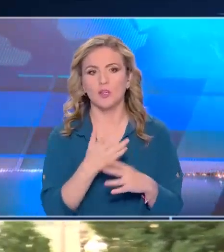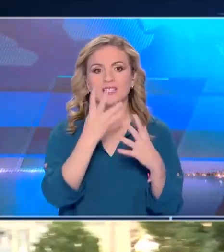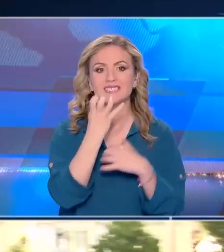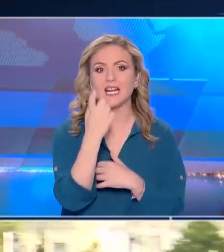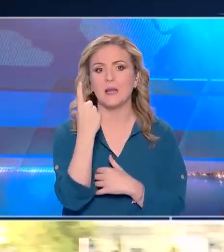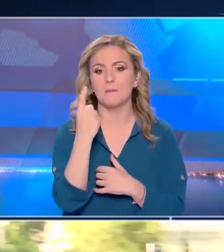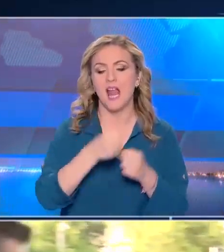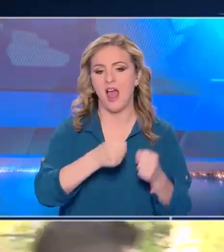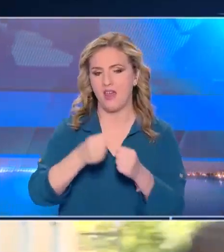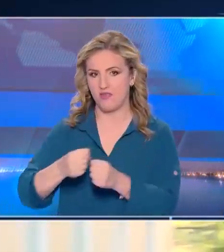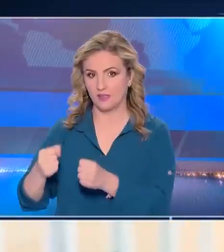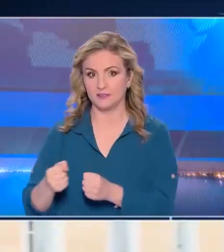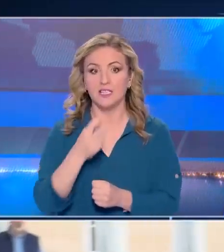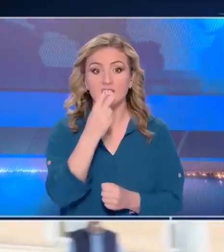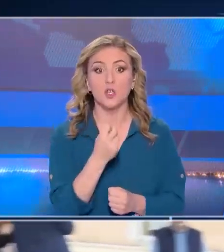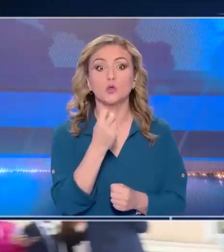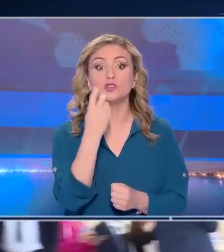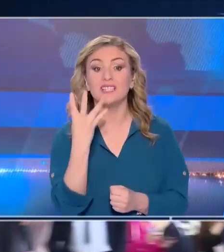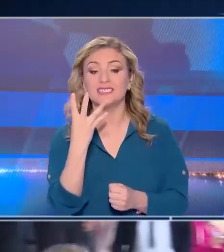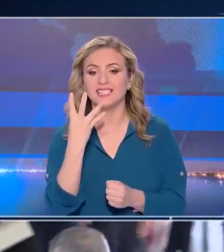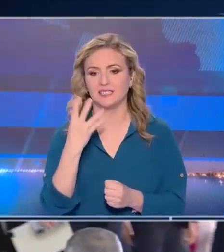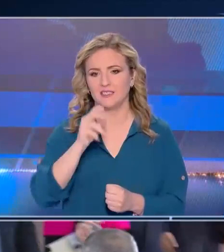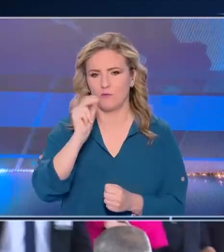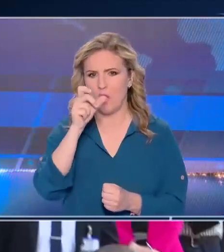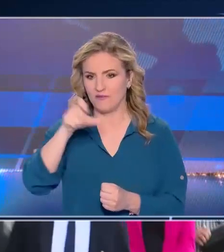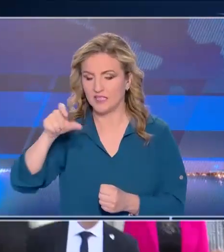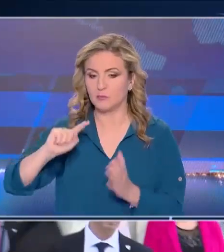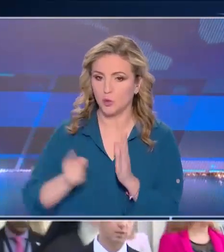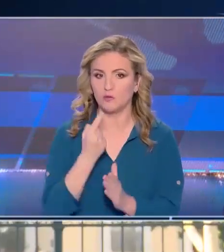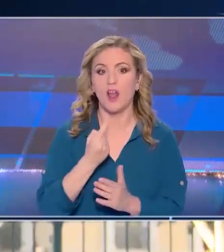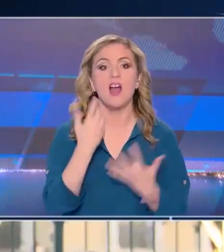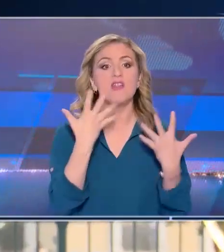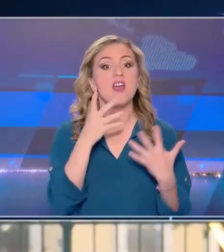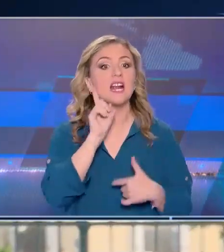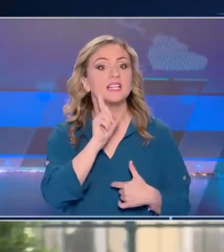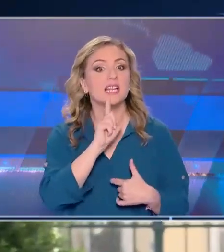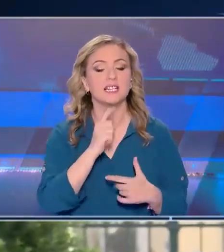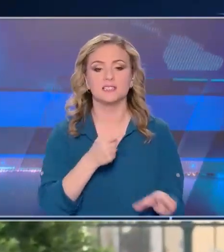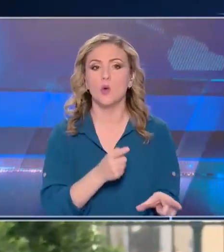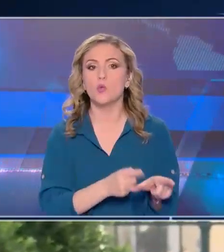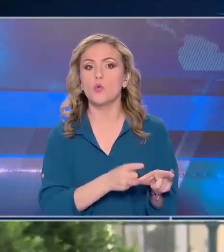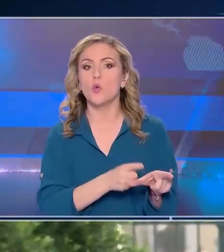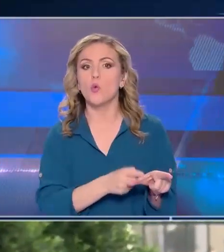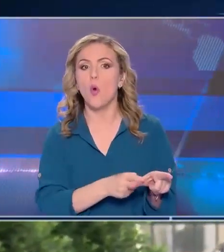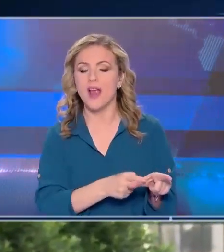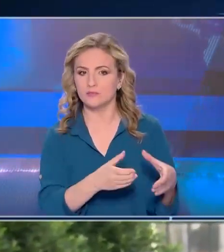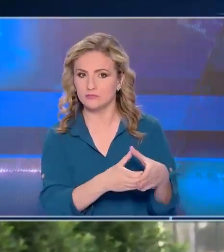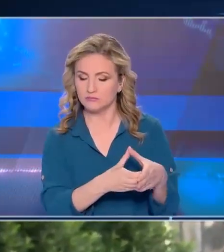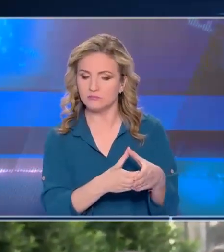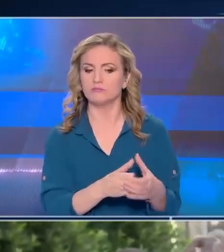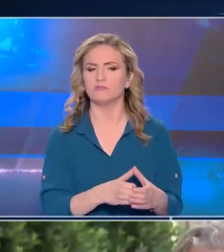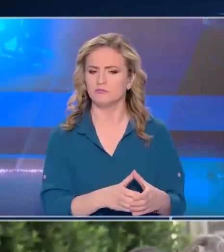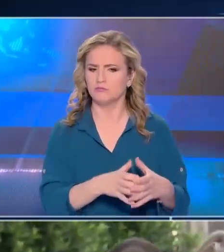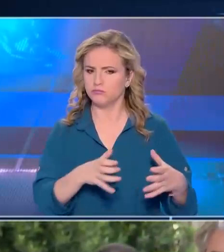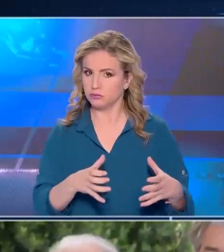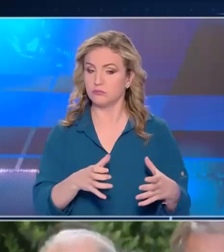41 έδρες, έχει 24 πρωτάκια, 10 γυναίκες. Το Κομμουνιστικό Κόμμα Ελλάδος, με αυξημένη δύναμη και το ΚΚΕ σε αυτές